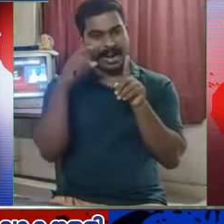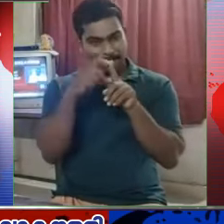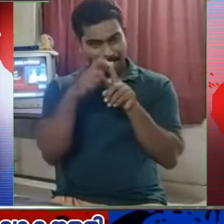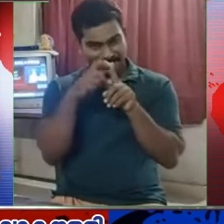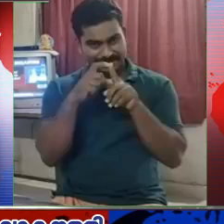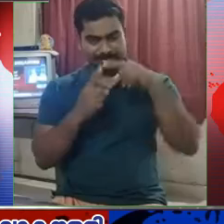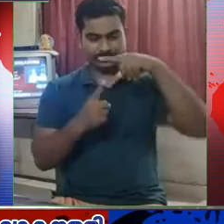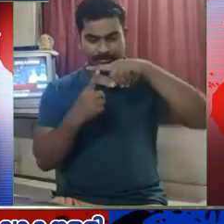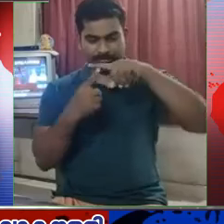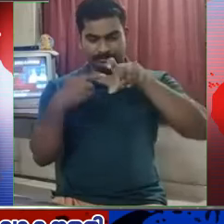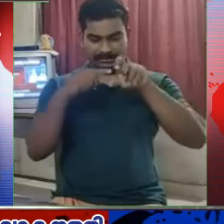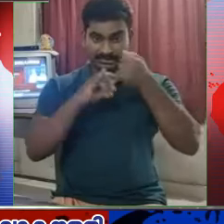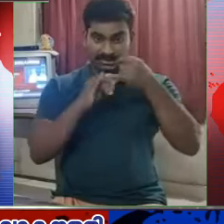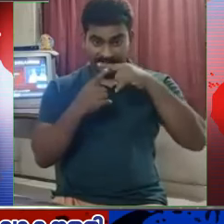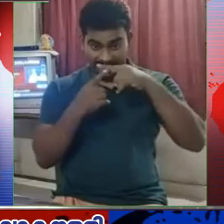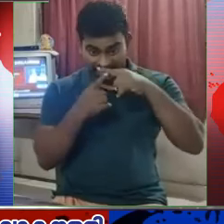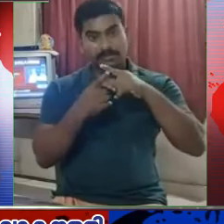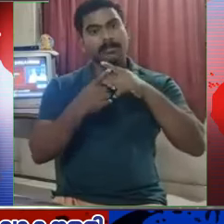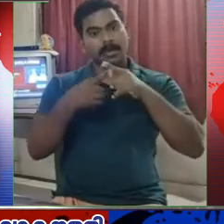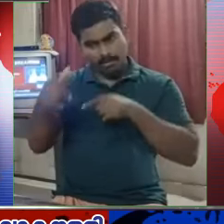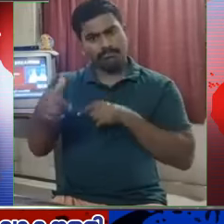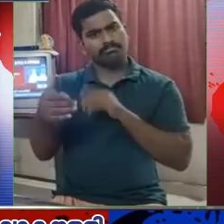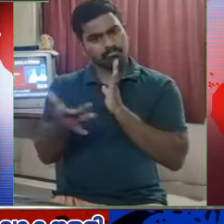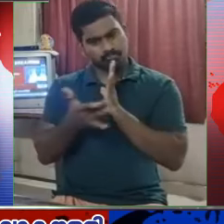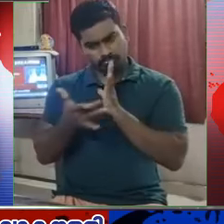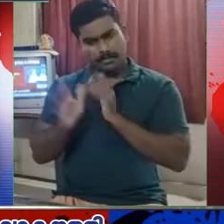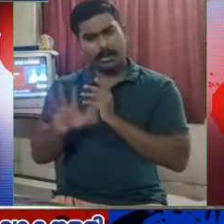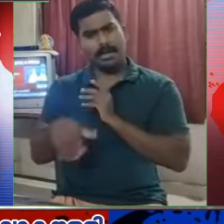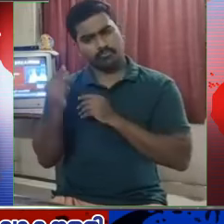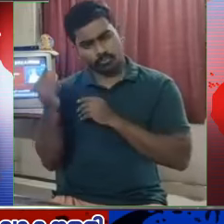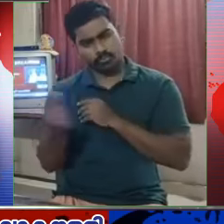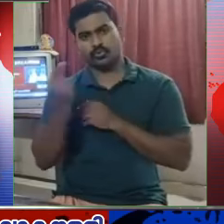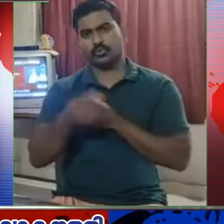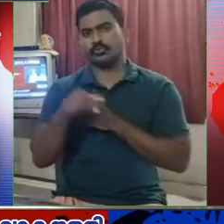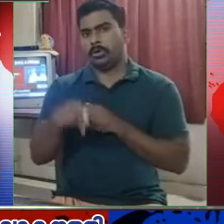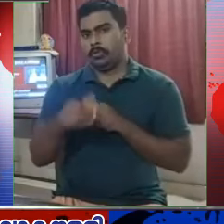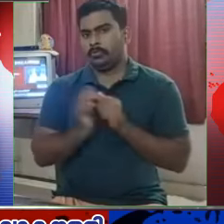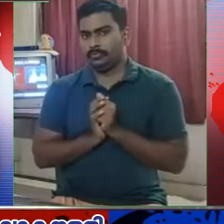4-5 രോഗലക്ഷണങ്ങളുള്ളവരുടെ സാമ്പിളുകളാണ് എടുക്കുന്നത്.